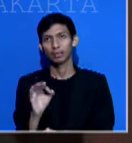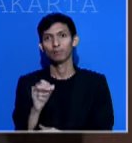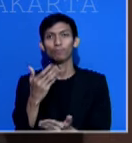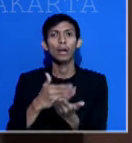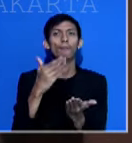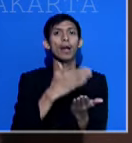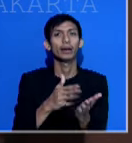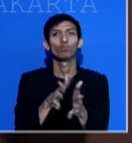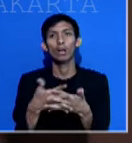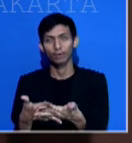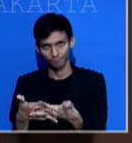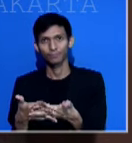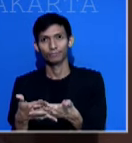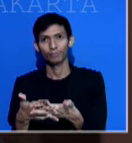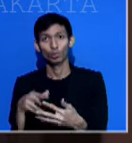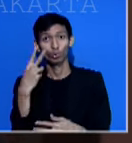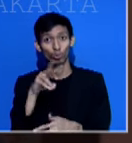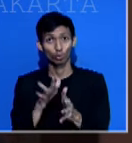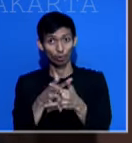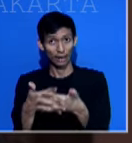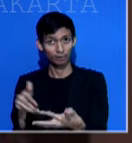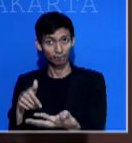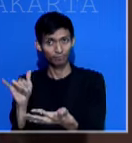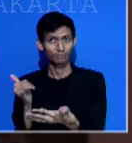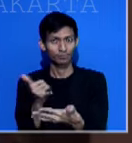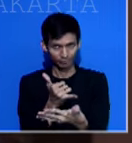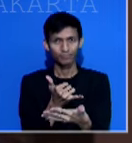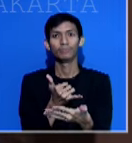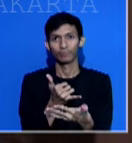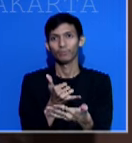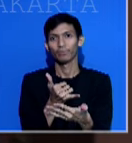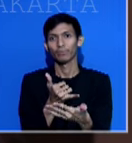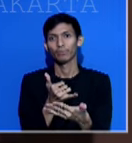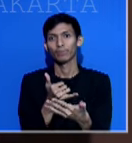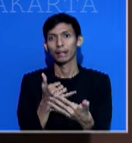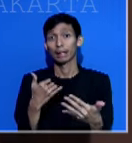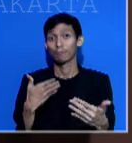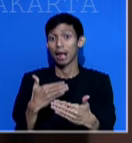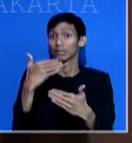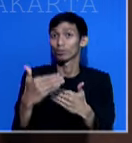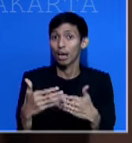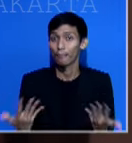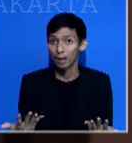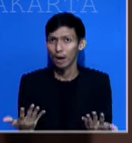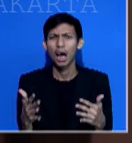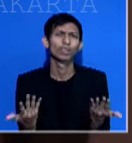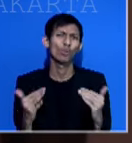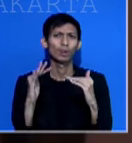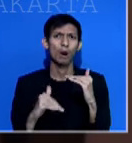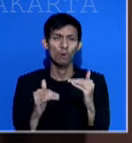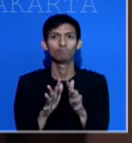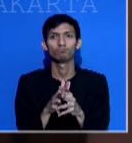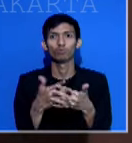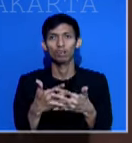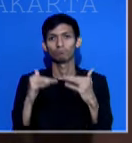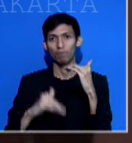itu untuk musf Alquran isyarat ini sendiri di setelah atau di di bawahnya ee ayat al-qur'an itu